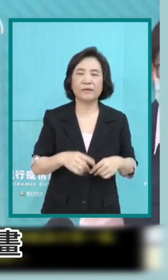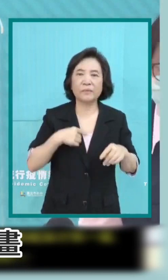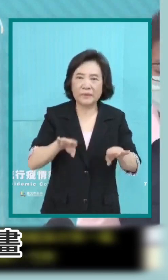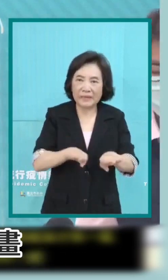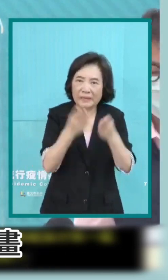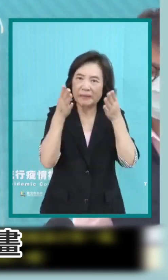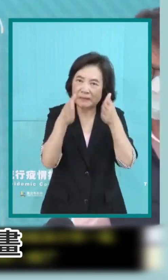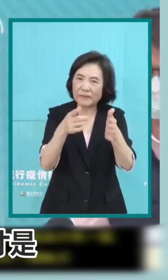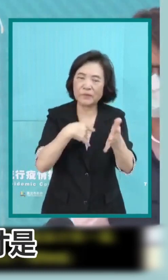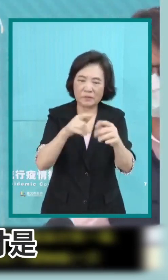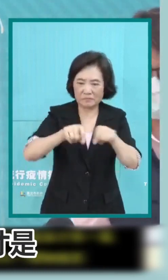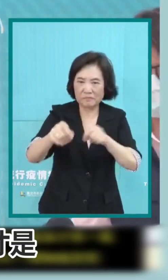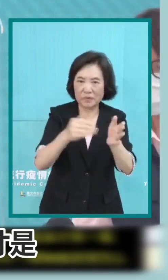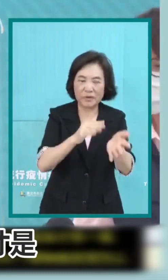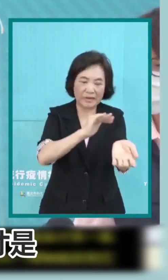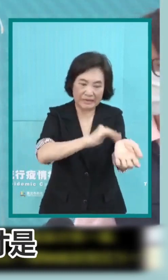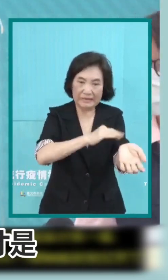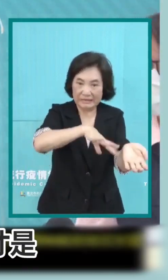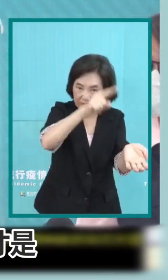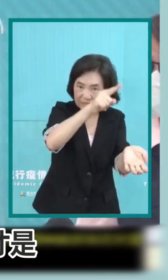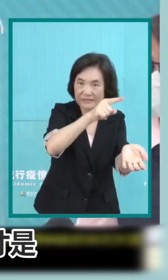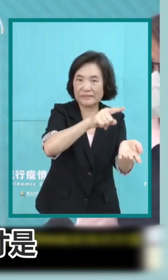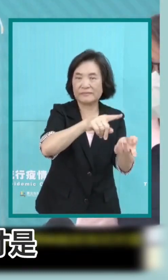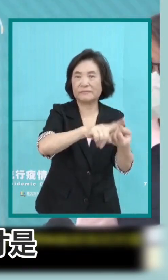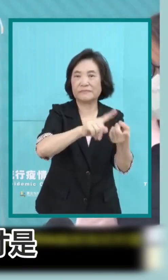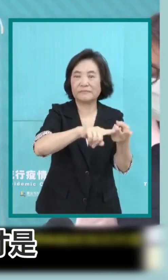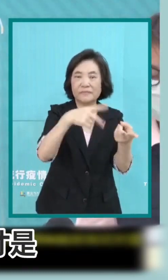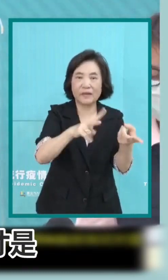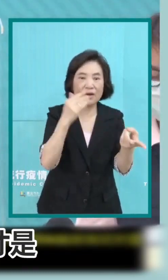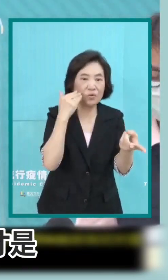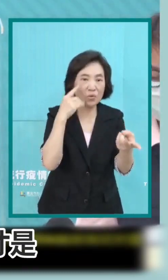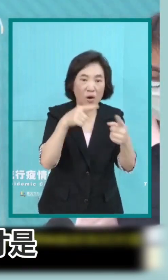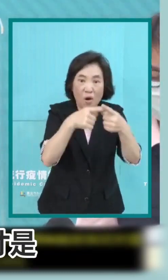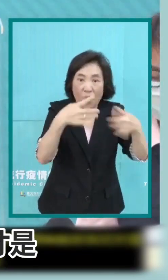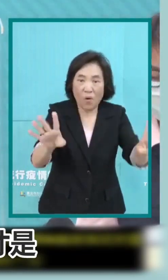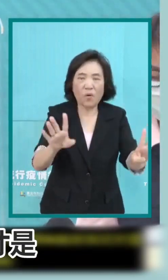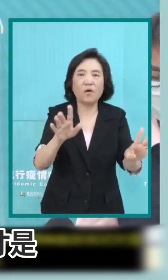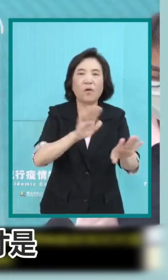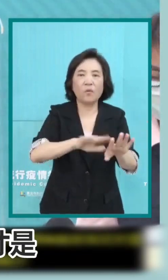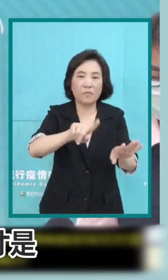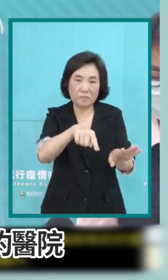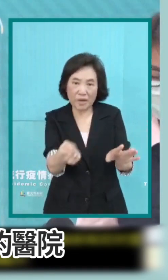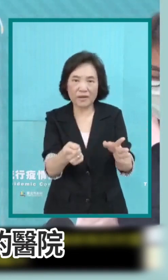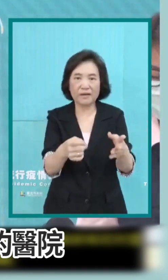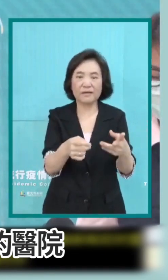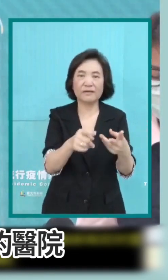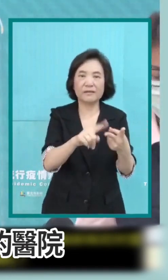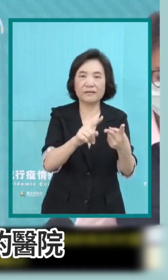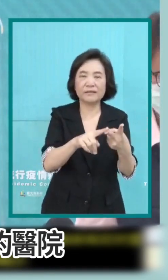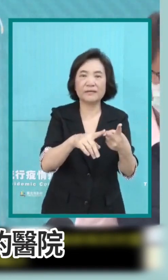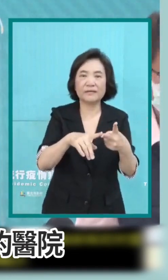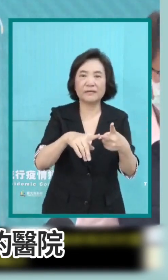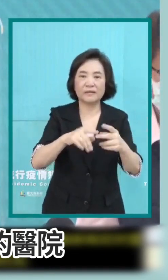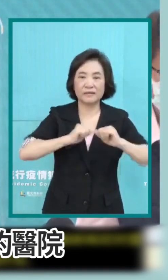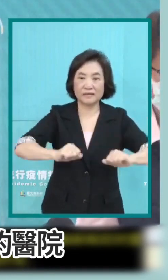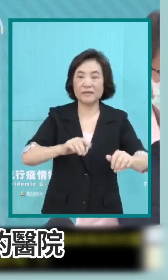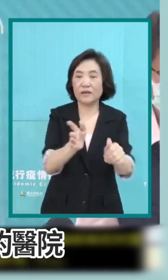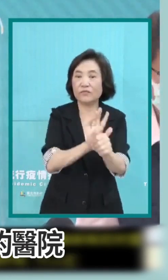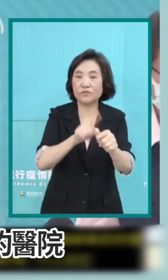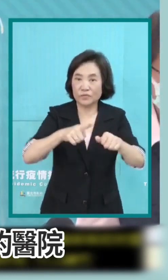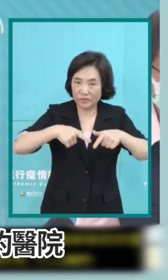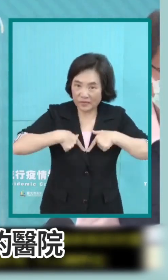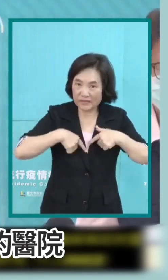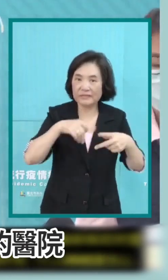就设定那个计划哈，医院打第一线，哦，啊、如果超过再来才是，哦，那个12个健康中心，